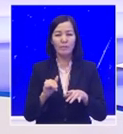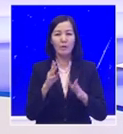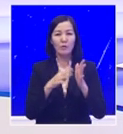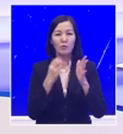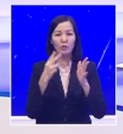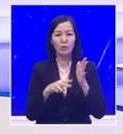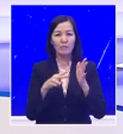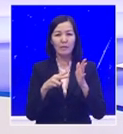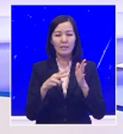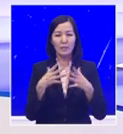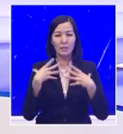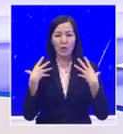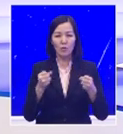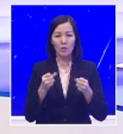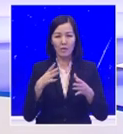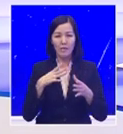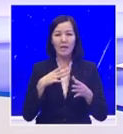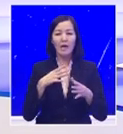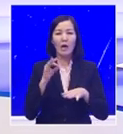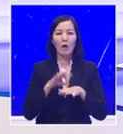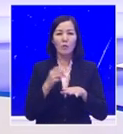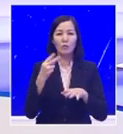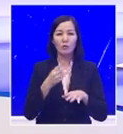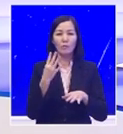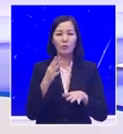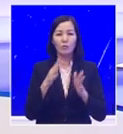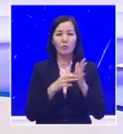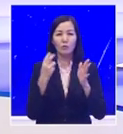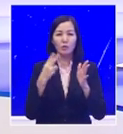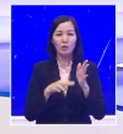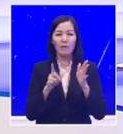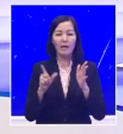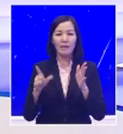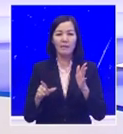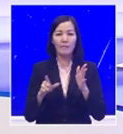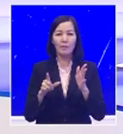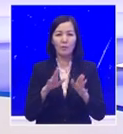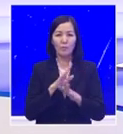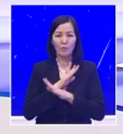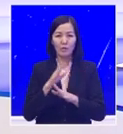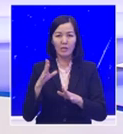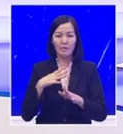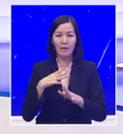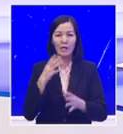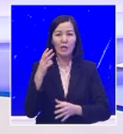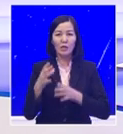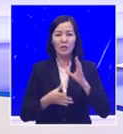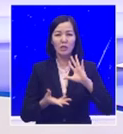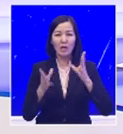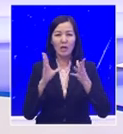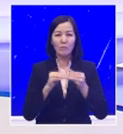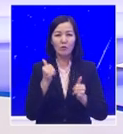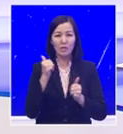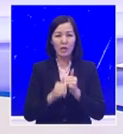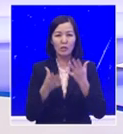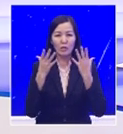131922-сі сауығып қатарға қосылған. Індет 24920 адамның өмірін жалмаған. Жер жаһан бойынша күн